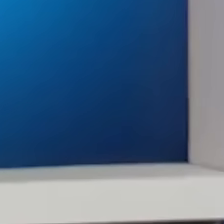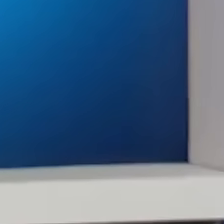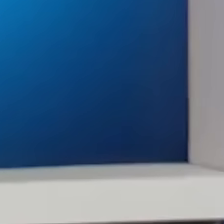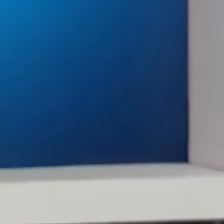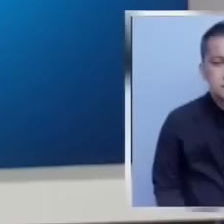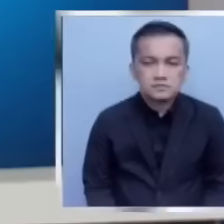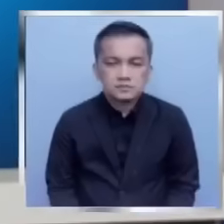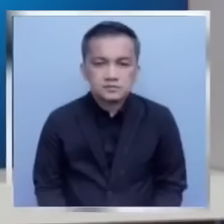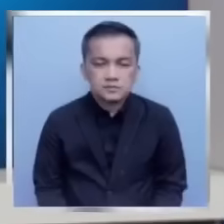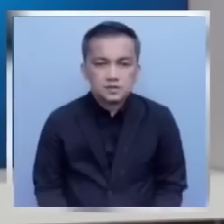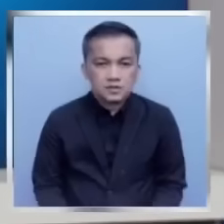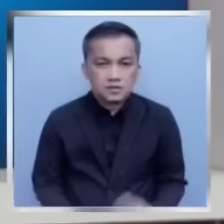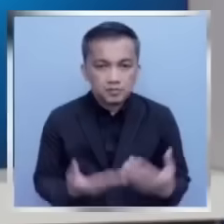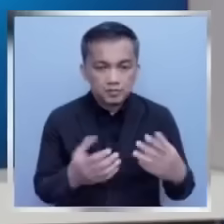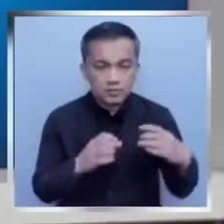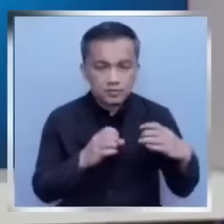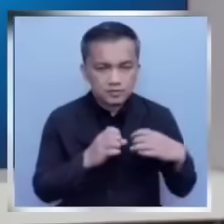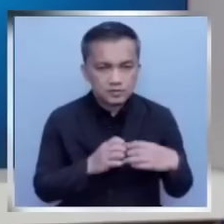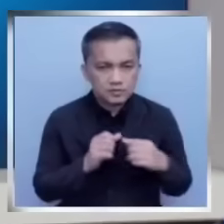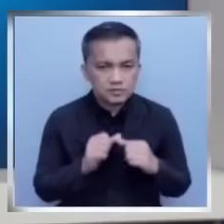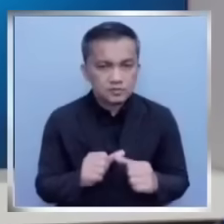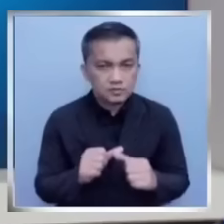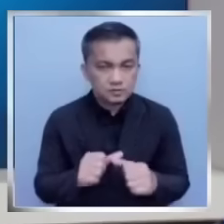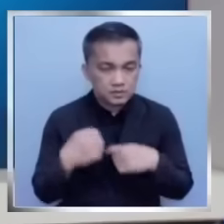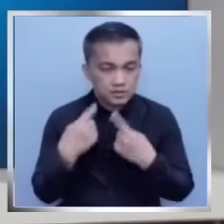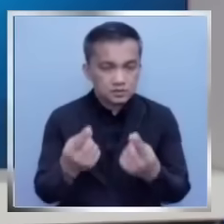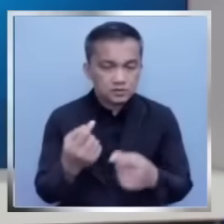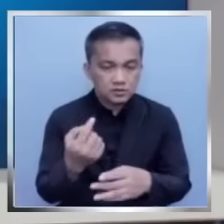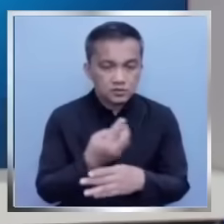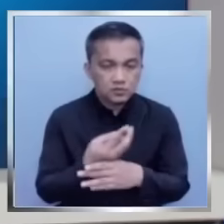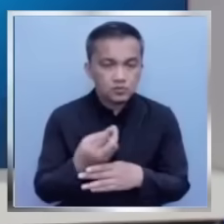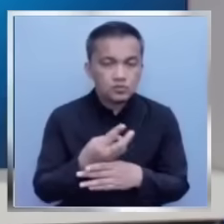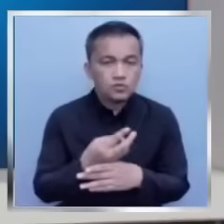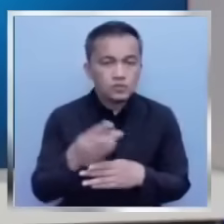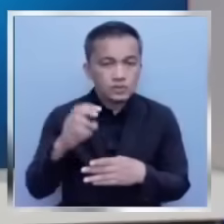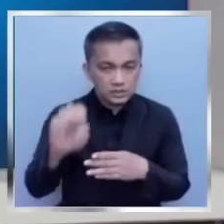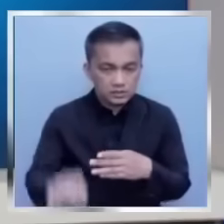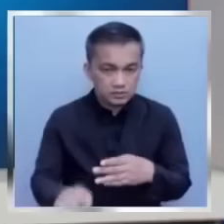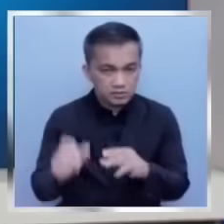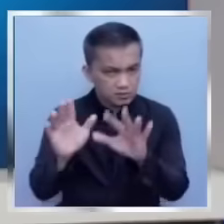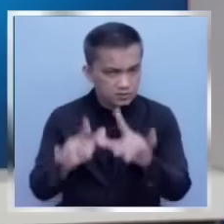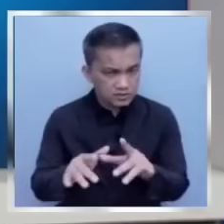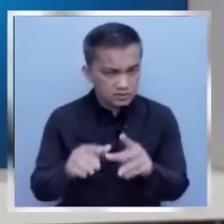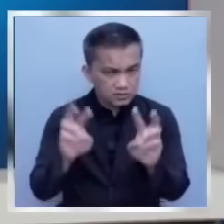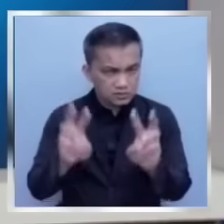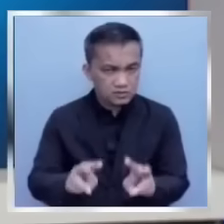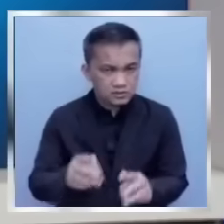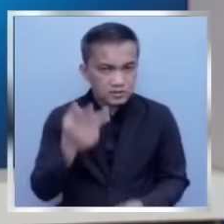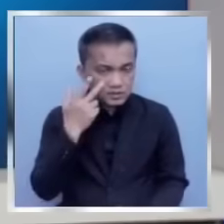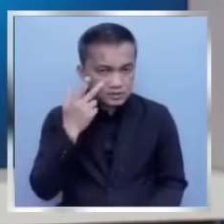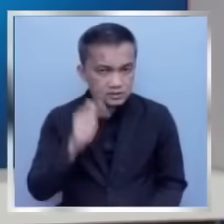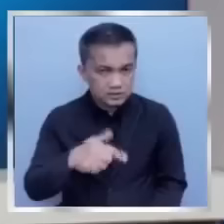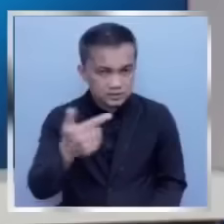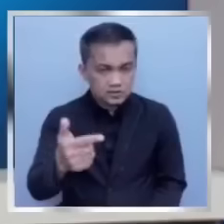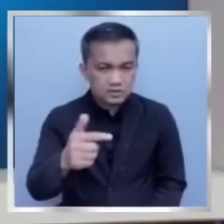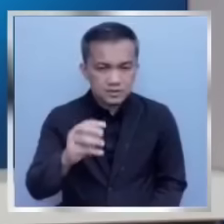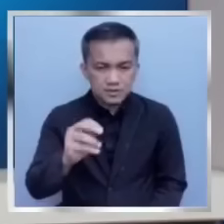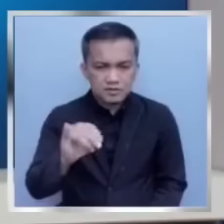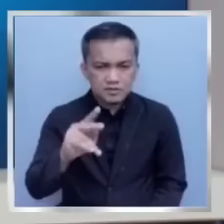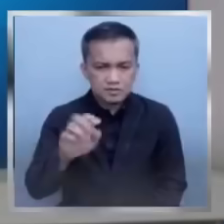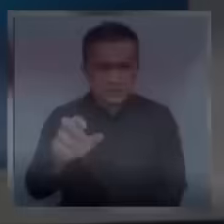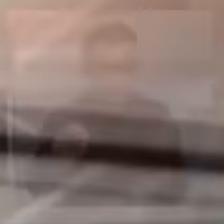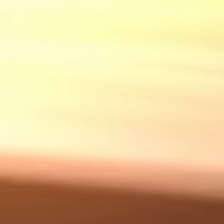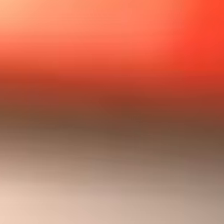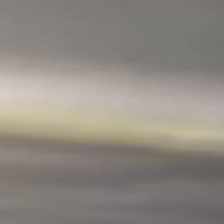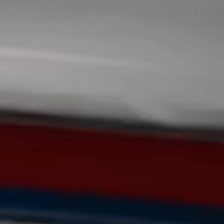Mga kapuso, magpapatuloy kaya hanggang ngayong weekend ang maulang panahon? Alamin natin yan live mula kay Maureen Shrivers ng GMA